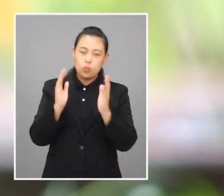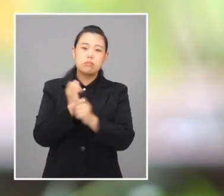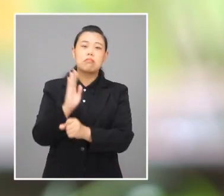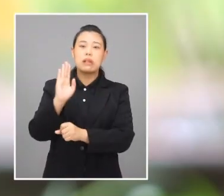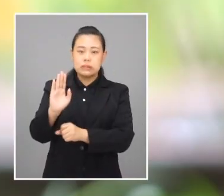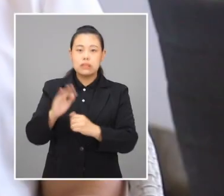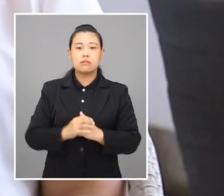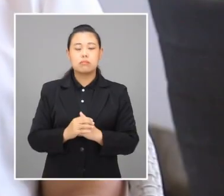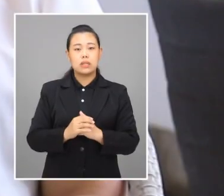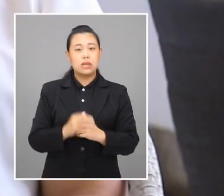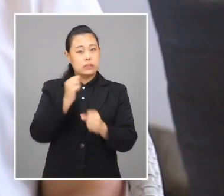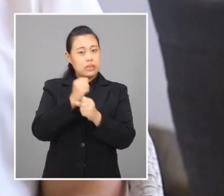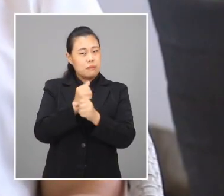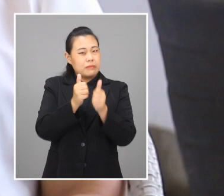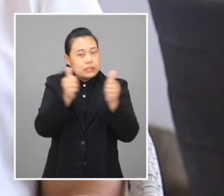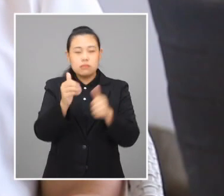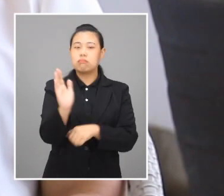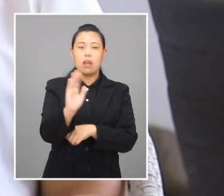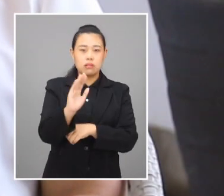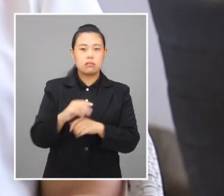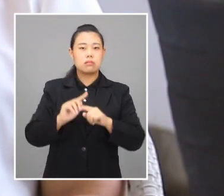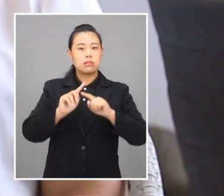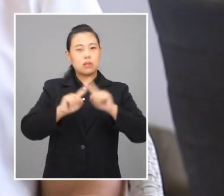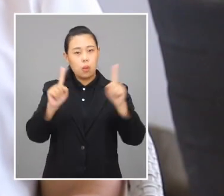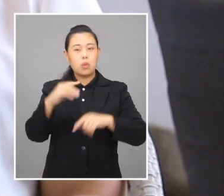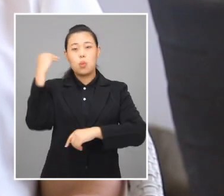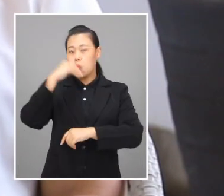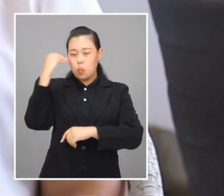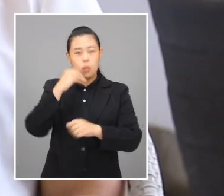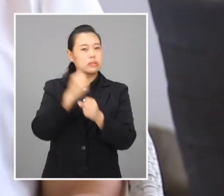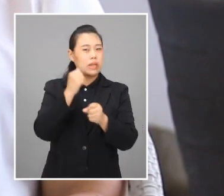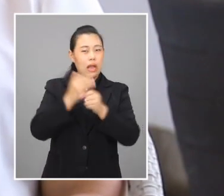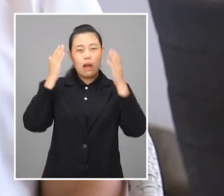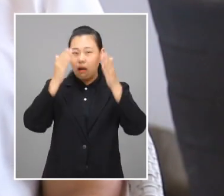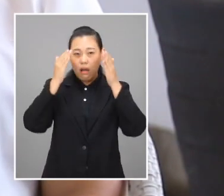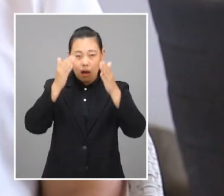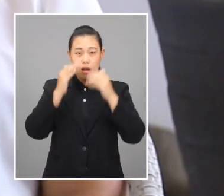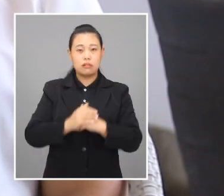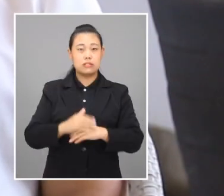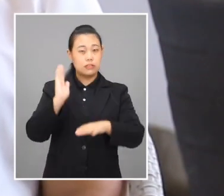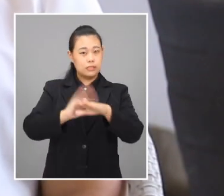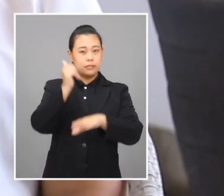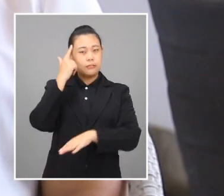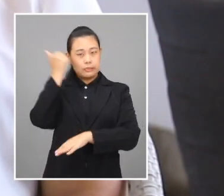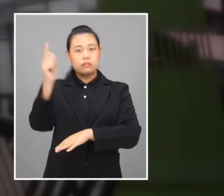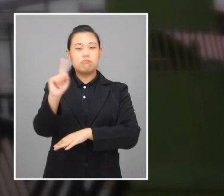ไม่ดีที่สุดนะคะแต่ก็ทำเต็มที่ทุกวันกล้าพูดว่าทำเต็มที่ทุกวันทำเท่าที่ความรู้ความสามารถตัวเองจ